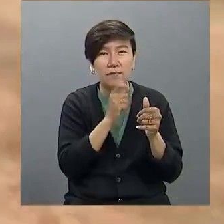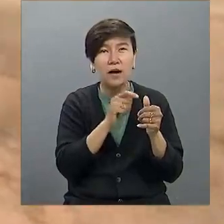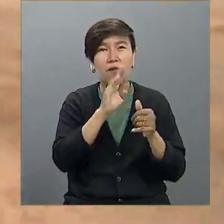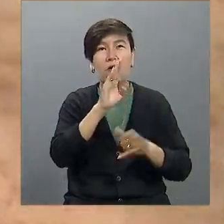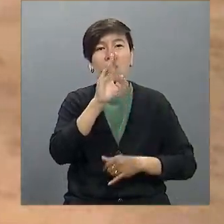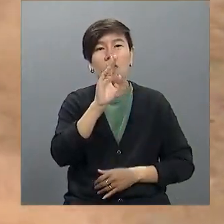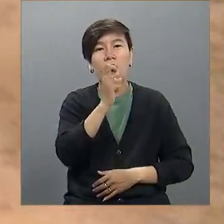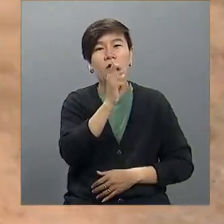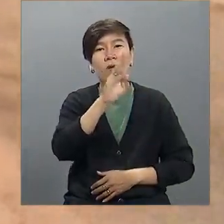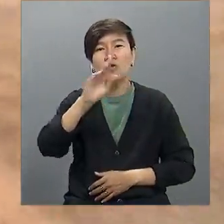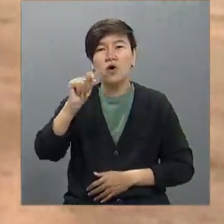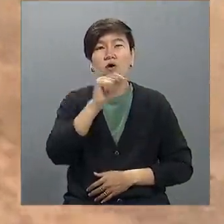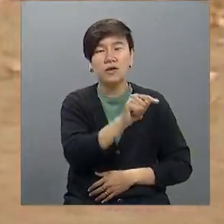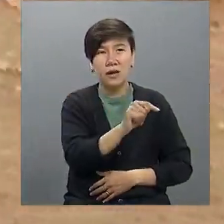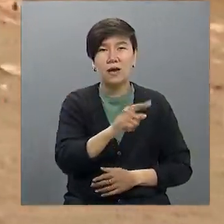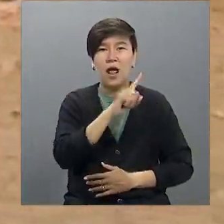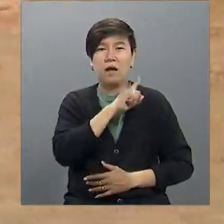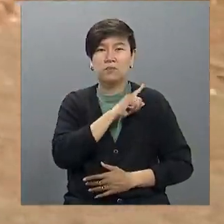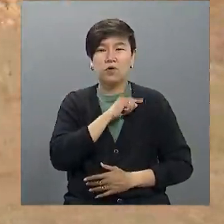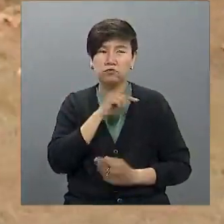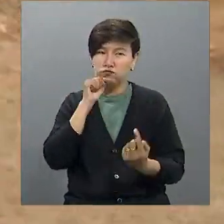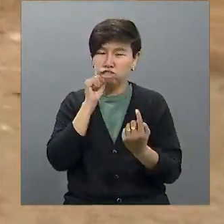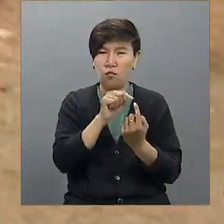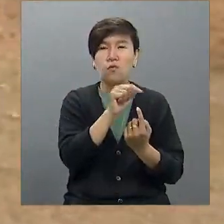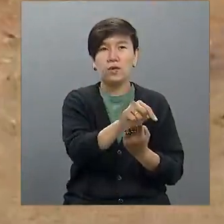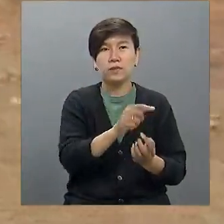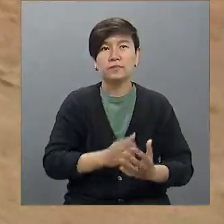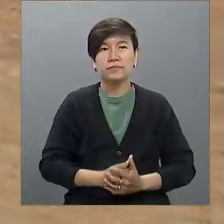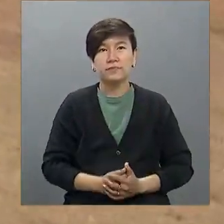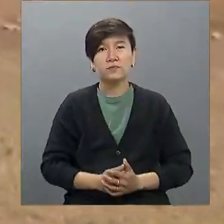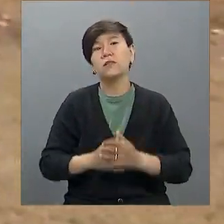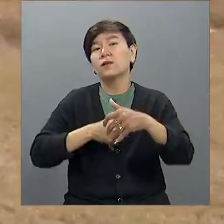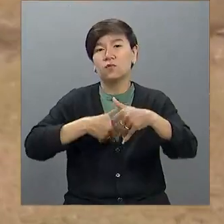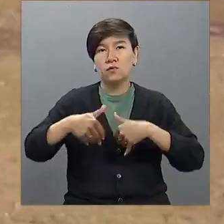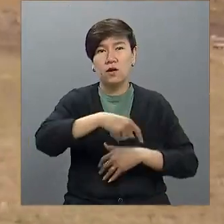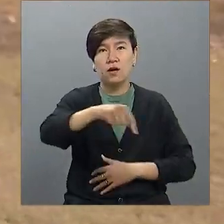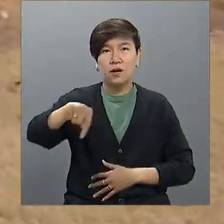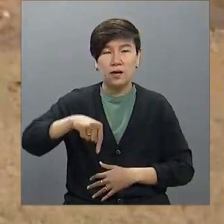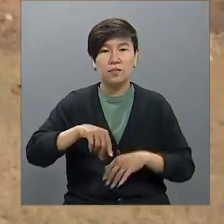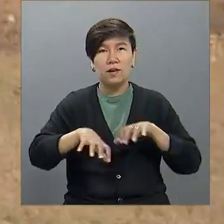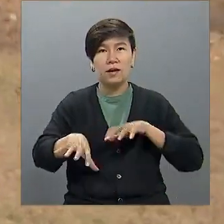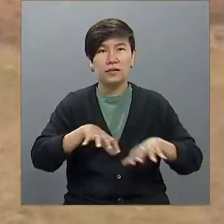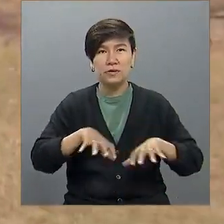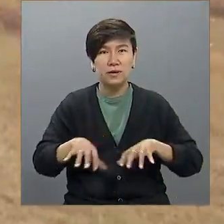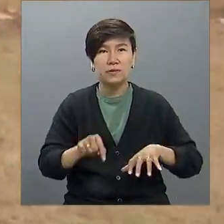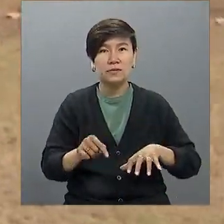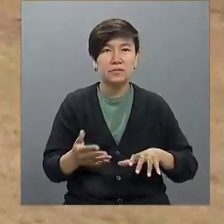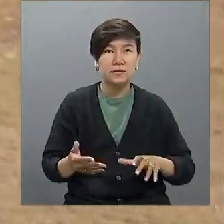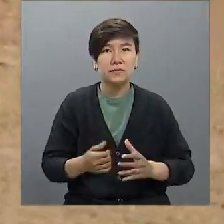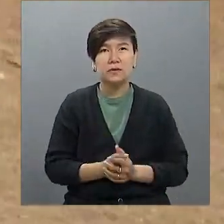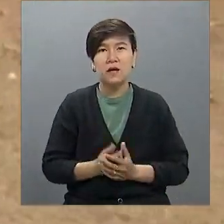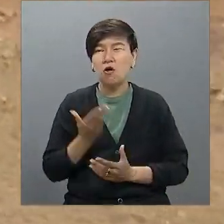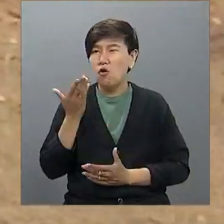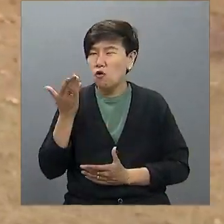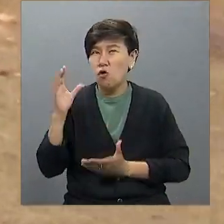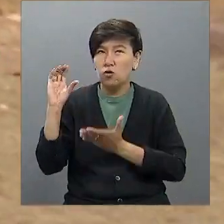ที่รับผิดชอบโดยตรงเลยนี่นะคะเบื้องต้นเนี่ยก็บอกว่าในพื้นที่การบริหารจัดการยังไม่สามารถที่จะของบประมาณได้อย่างเต็ม